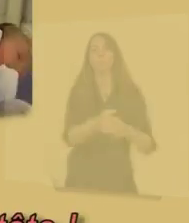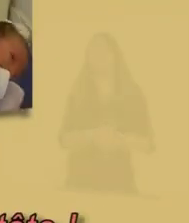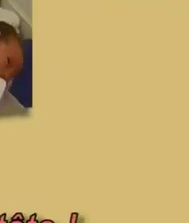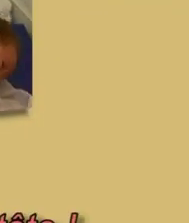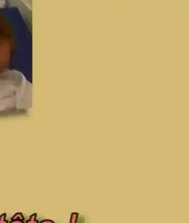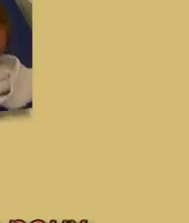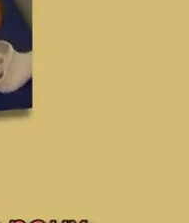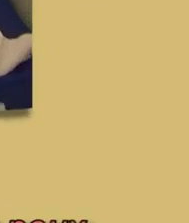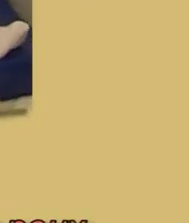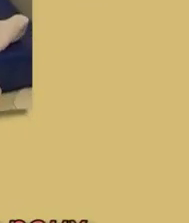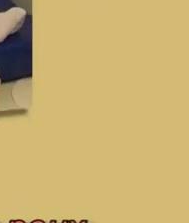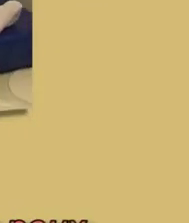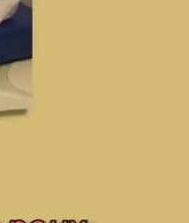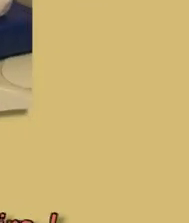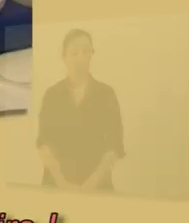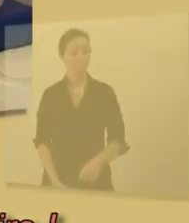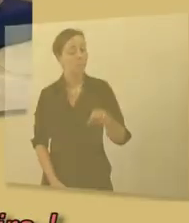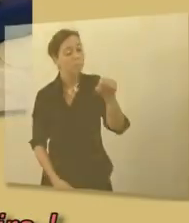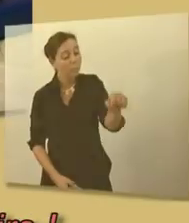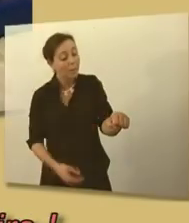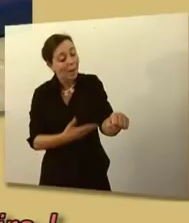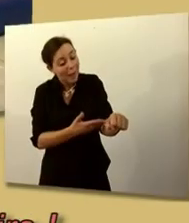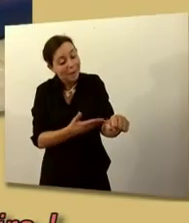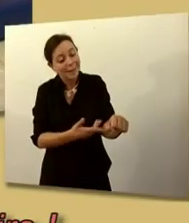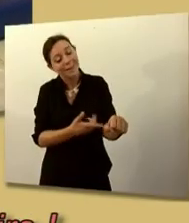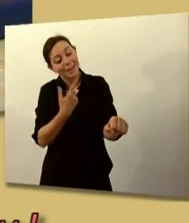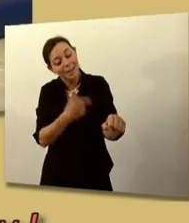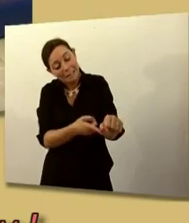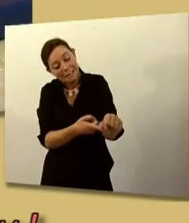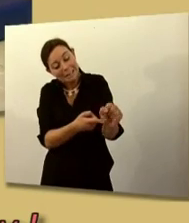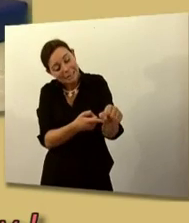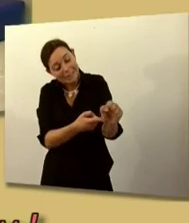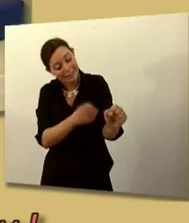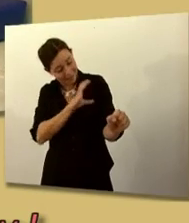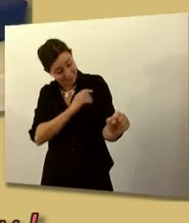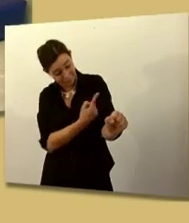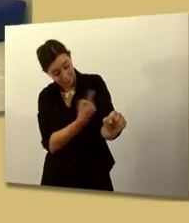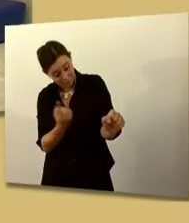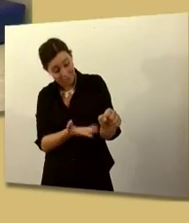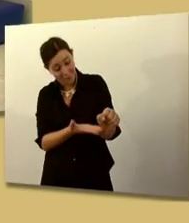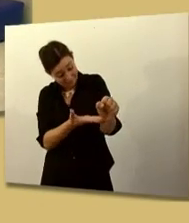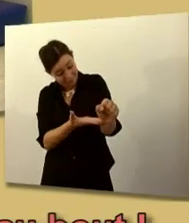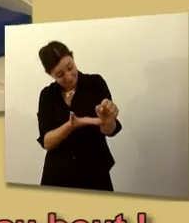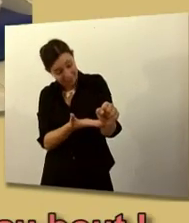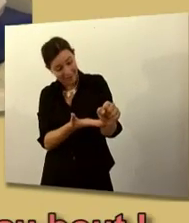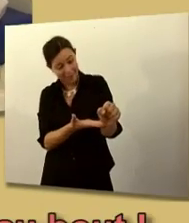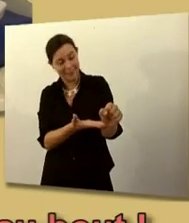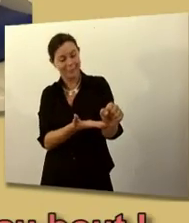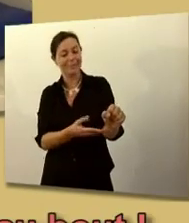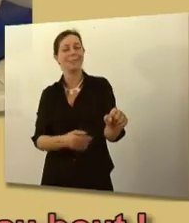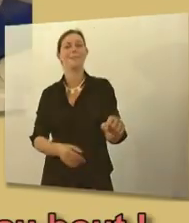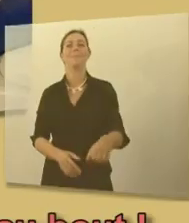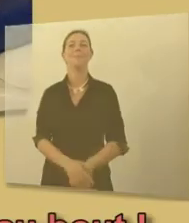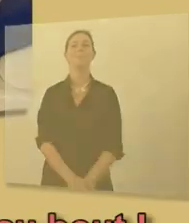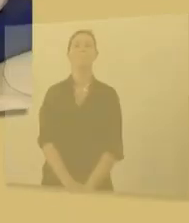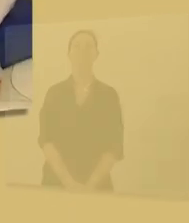Allez, lève ta tête, montre que tu sais le faire. Allez, vas-y. Hein? Allez, vas-y. Oui. Il grimpe,